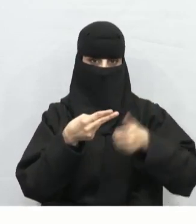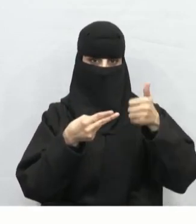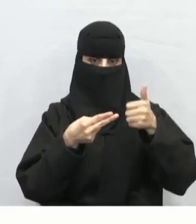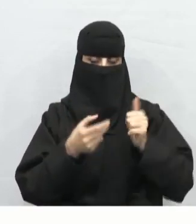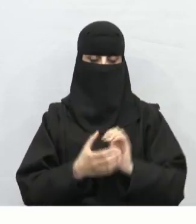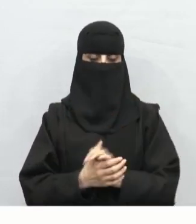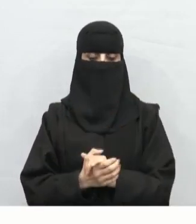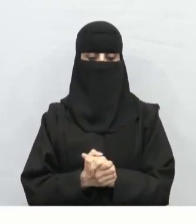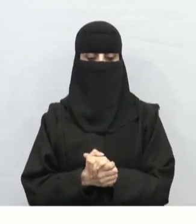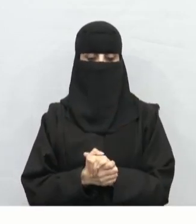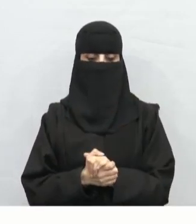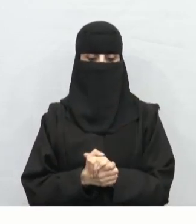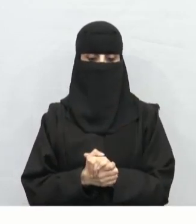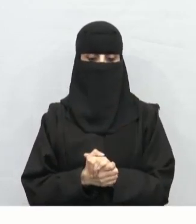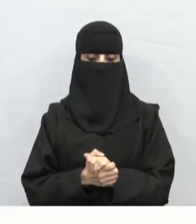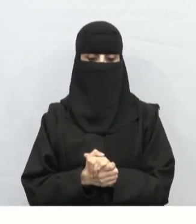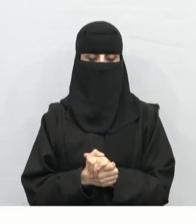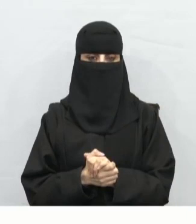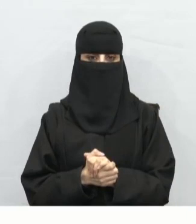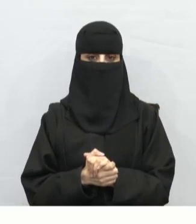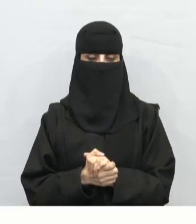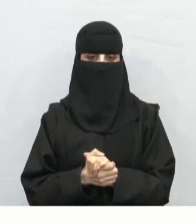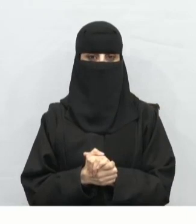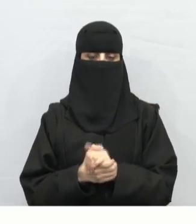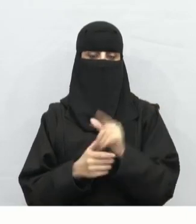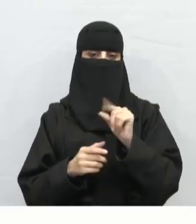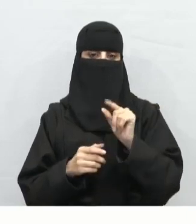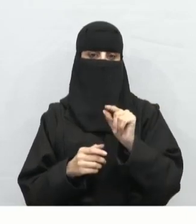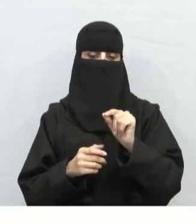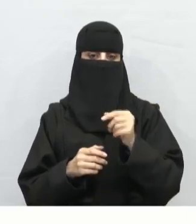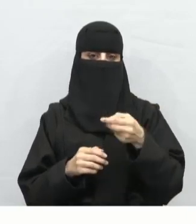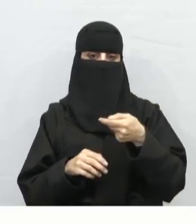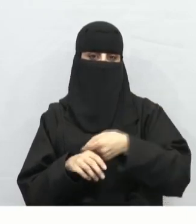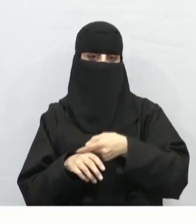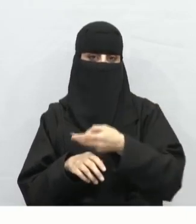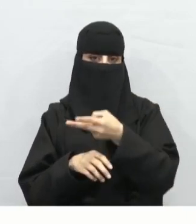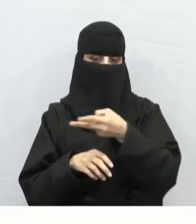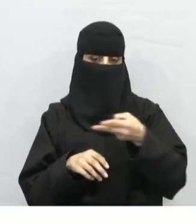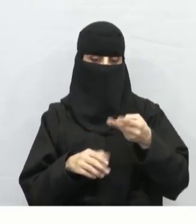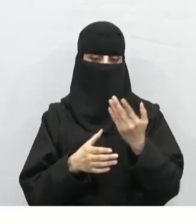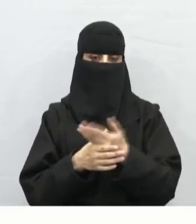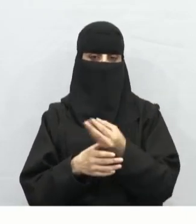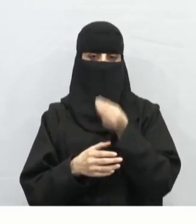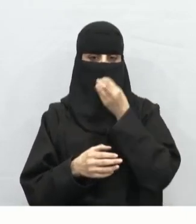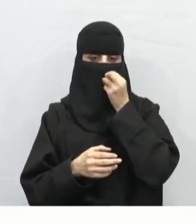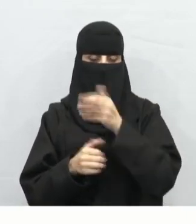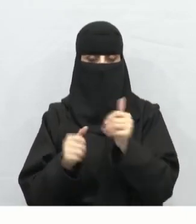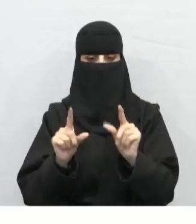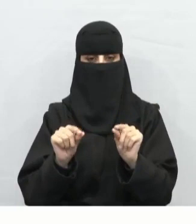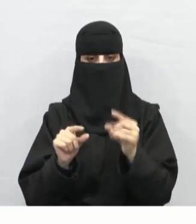احسنتم لانه اكل طعاما ملوثا احسنتم وبارك الله فيكم